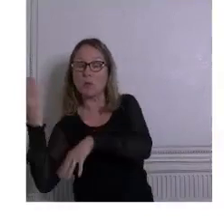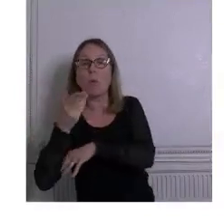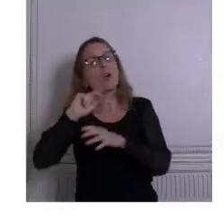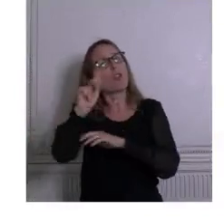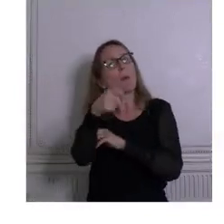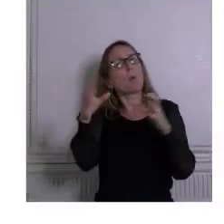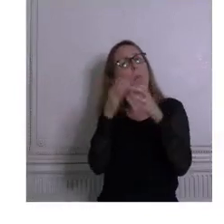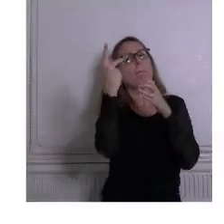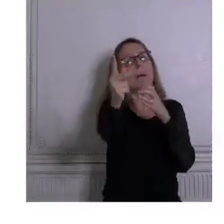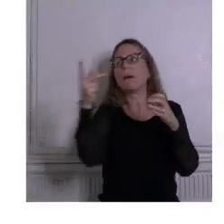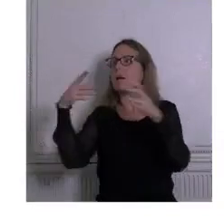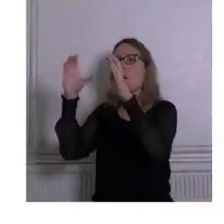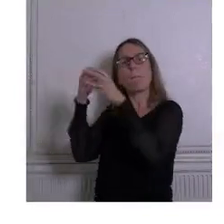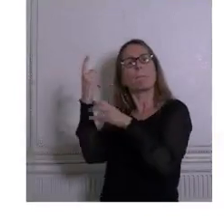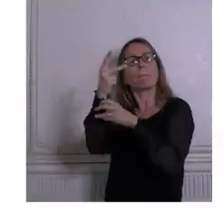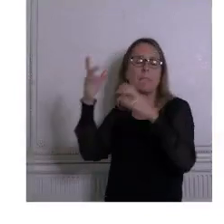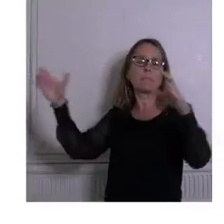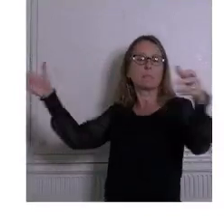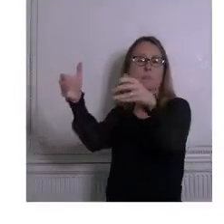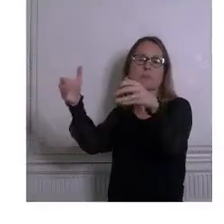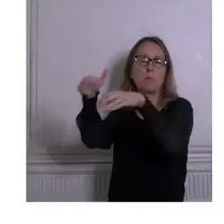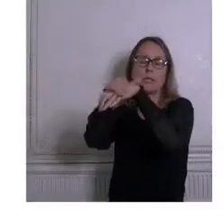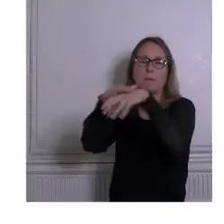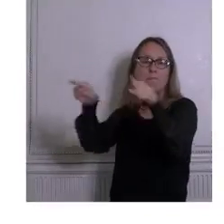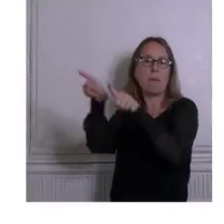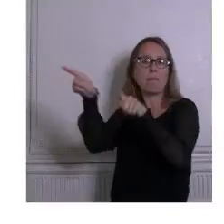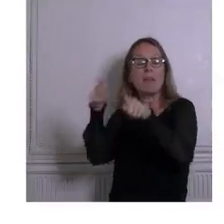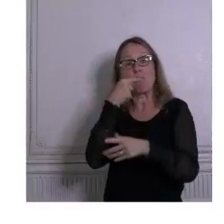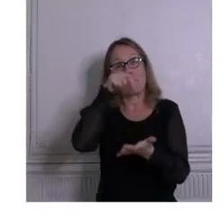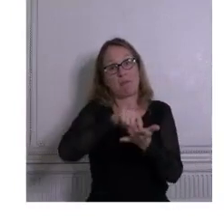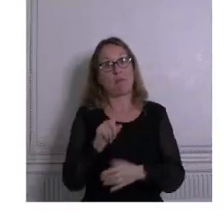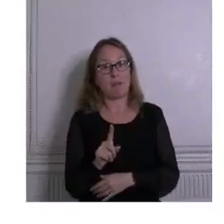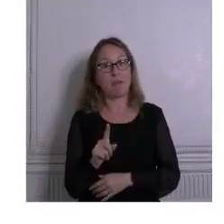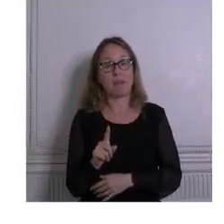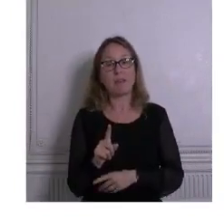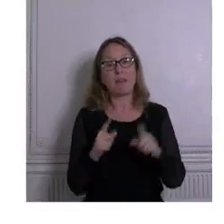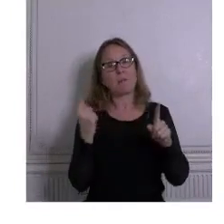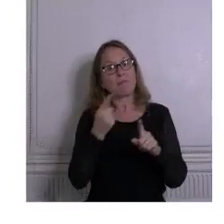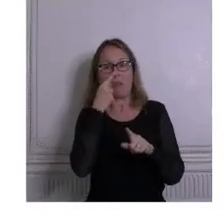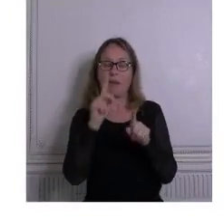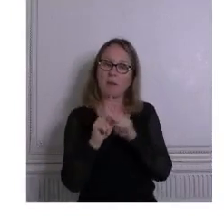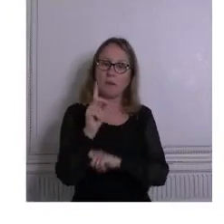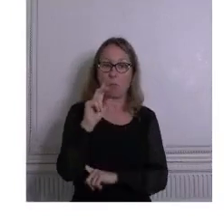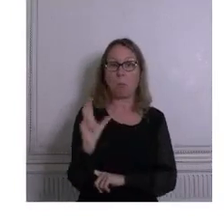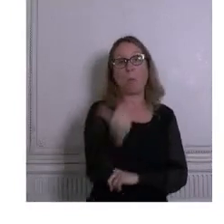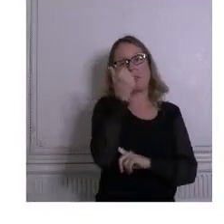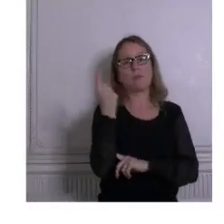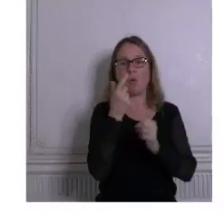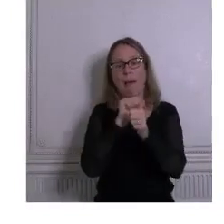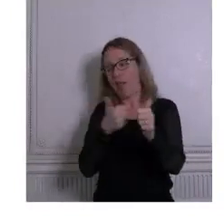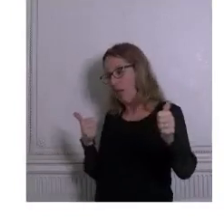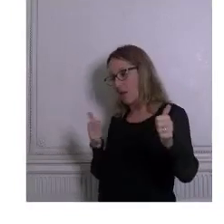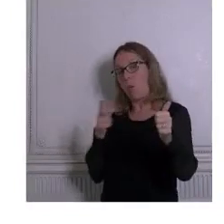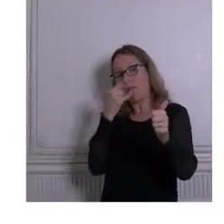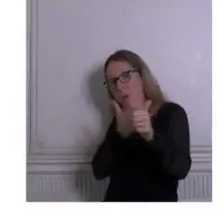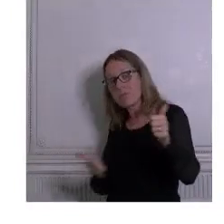ça fait 10 ans que je vous le dis. Vous avez eu un CODEV là, qui a été remis, qui a été payé par la métropole, qui vous a permis d'avoir une